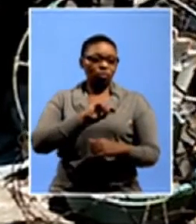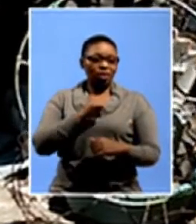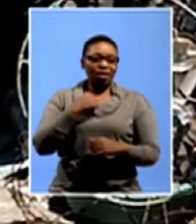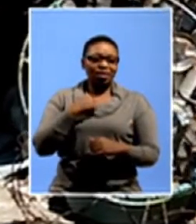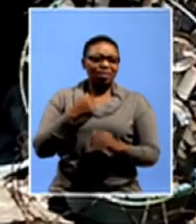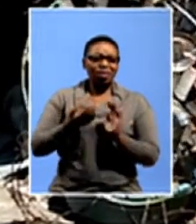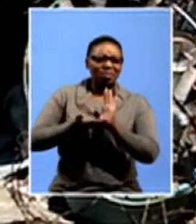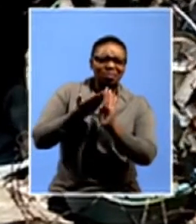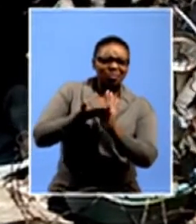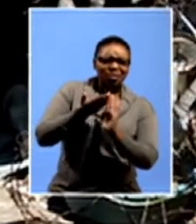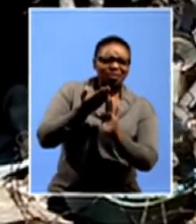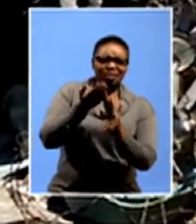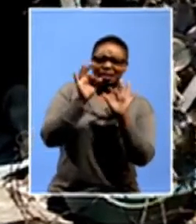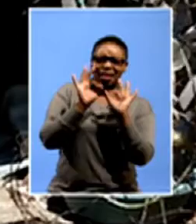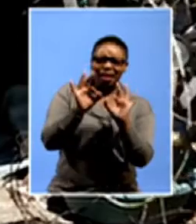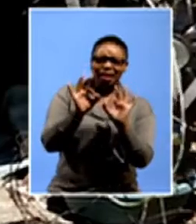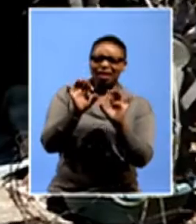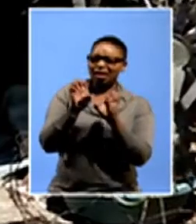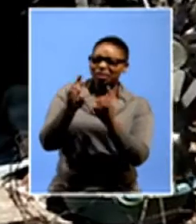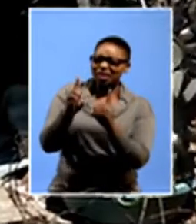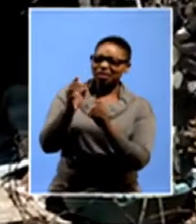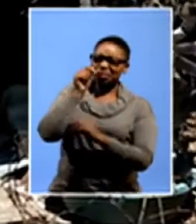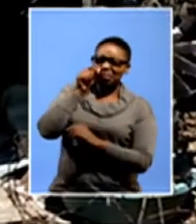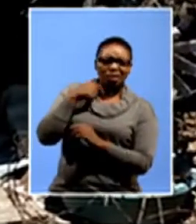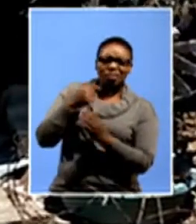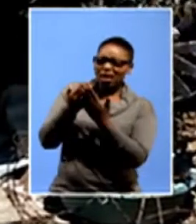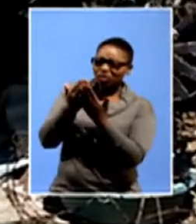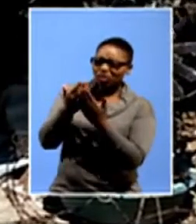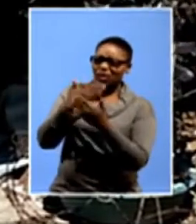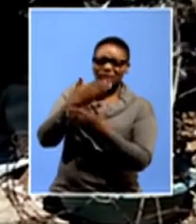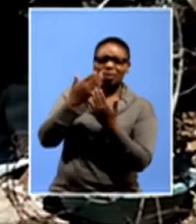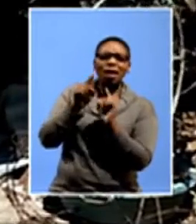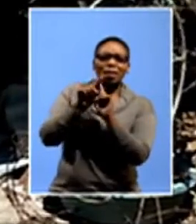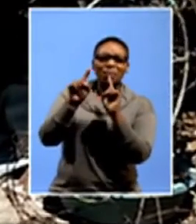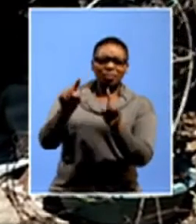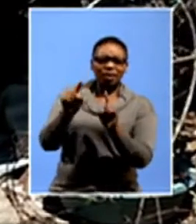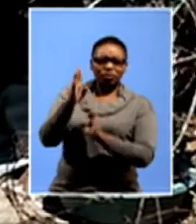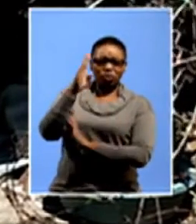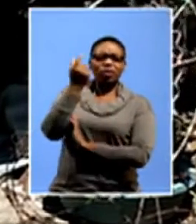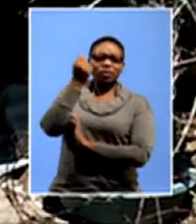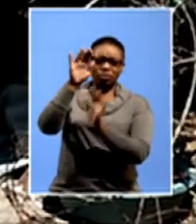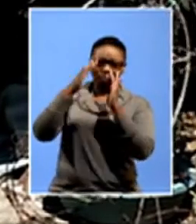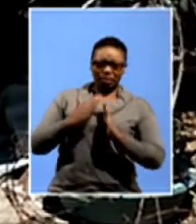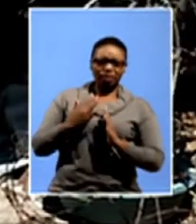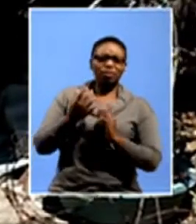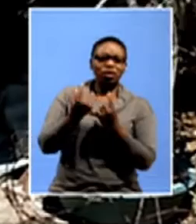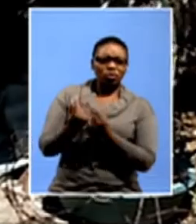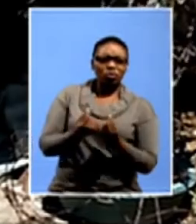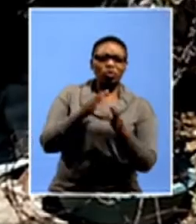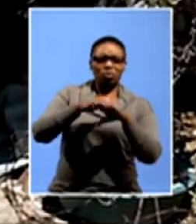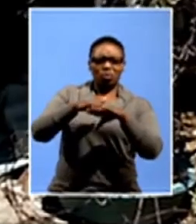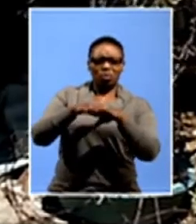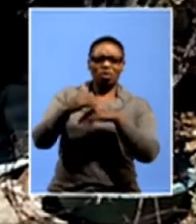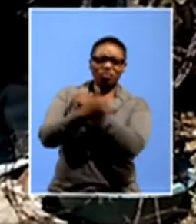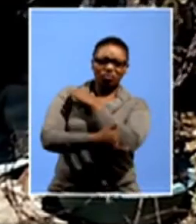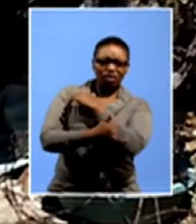beginpunt? Ik is net uit mijn jaren, ik is een geleerde man, maar de Heer zien mij laat een beetje verstaan wat